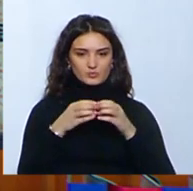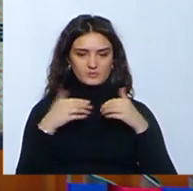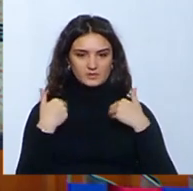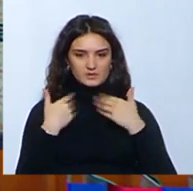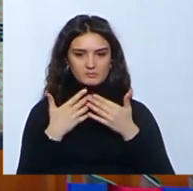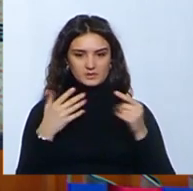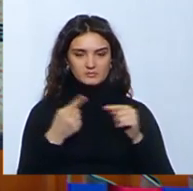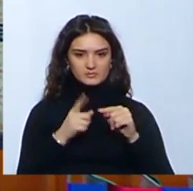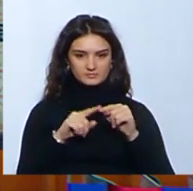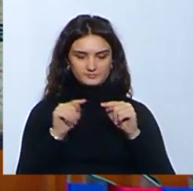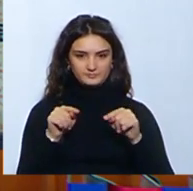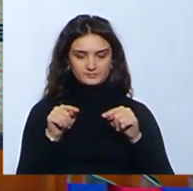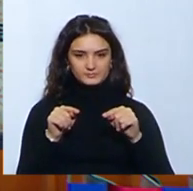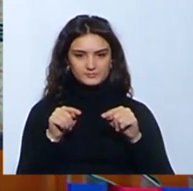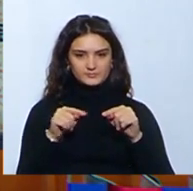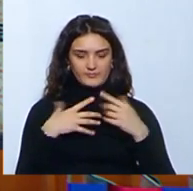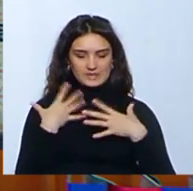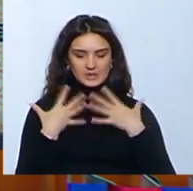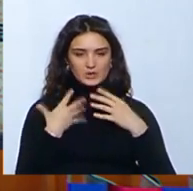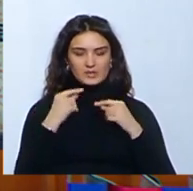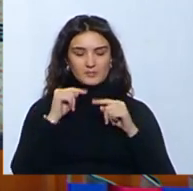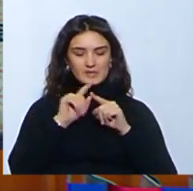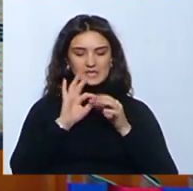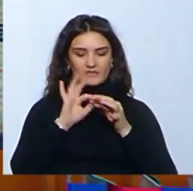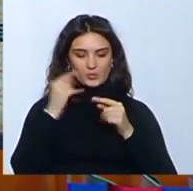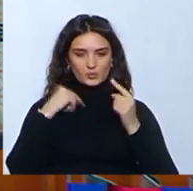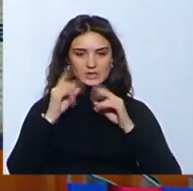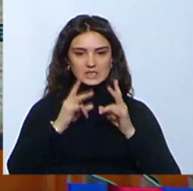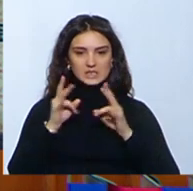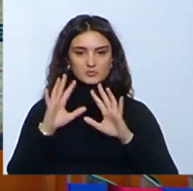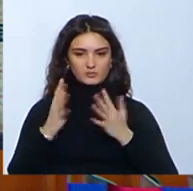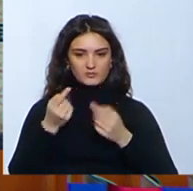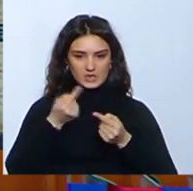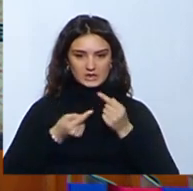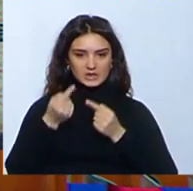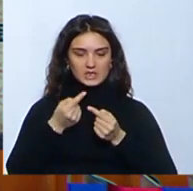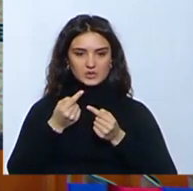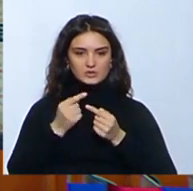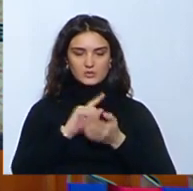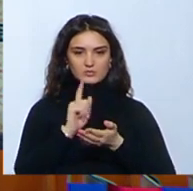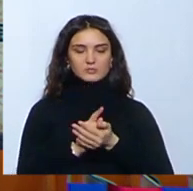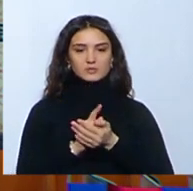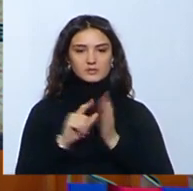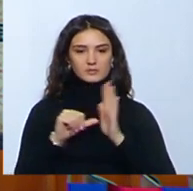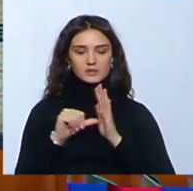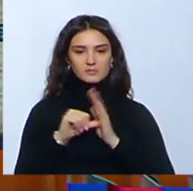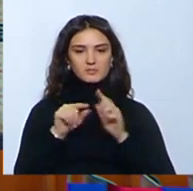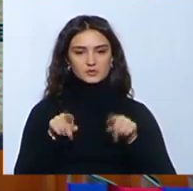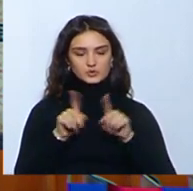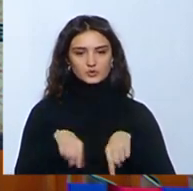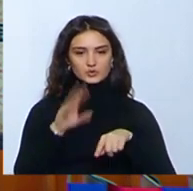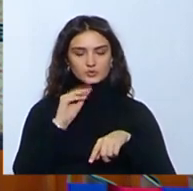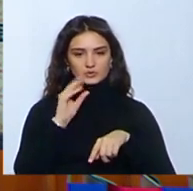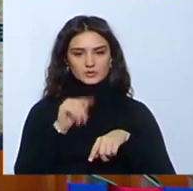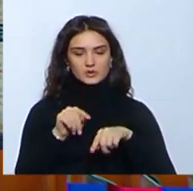ვიტამინებს, რომელიც უკვე ნერვული დაზიანებების შემთხვევაში აღდგენაში აუცილებლად გასასვალისწინებელია. მათ შორის,